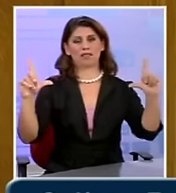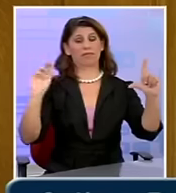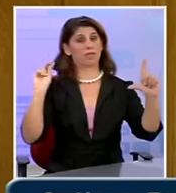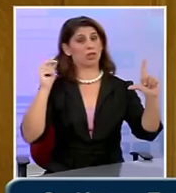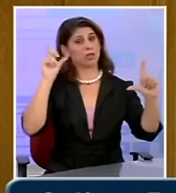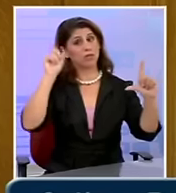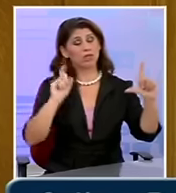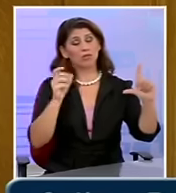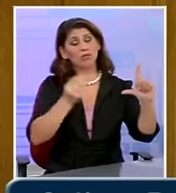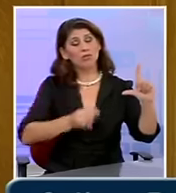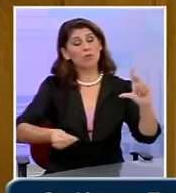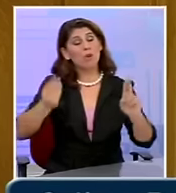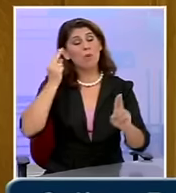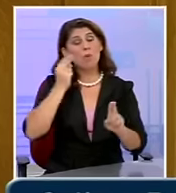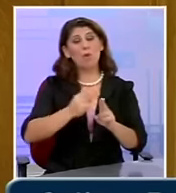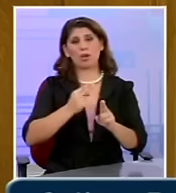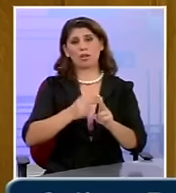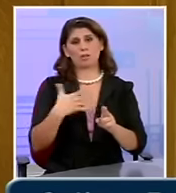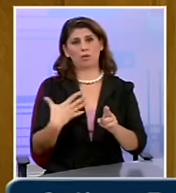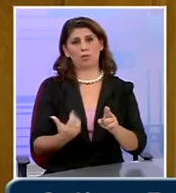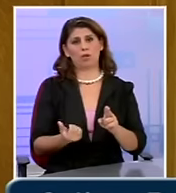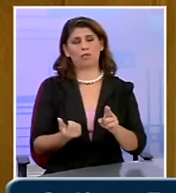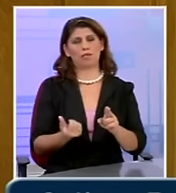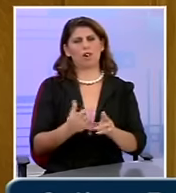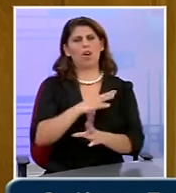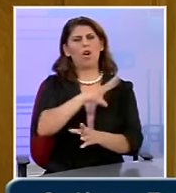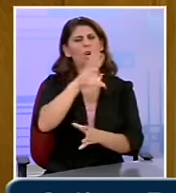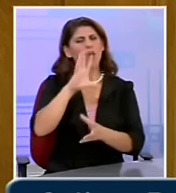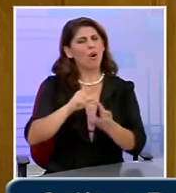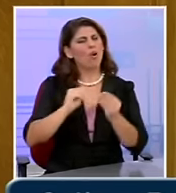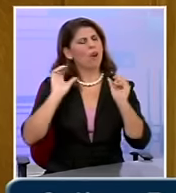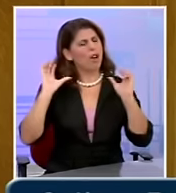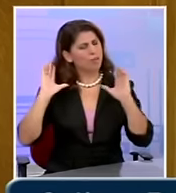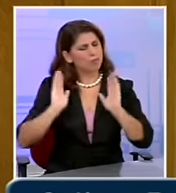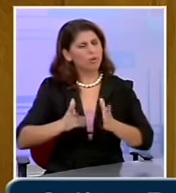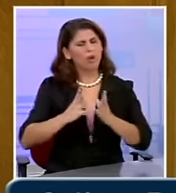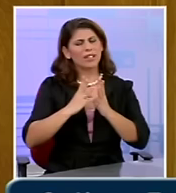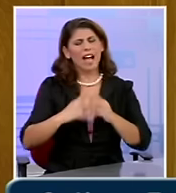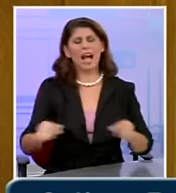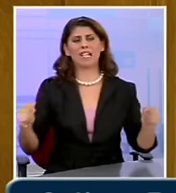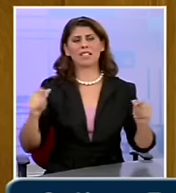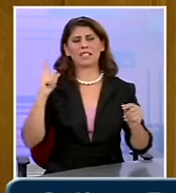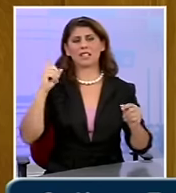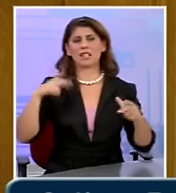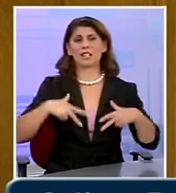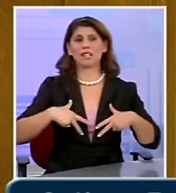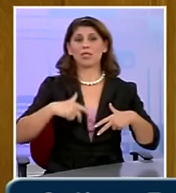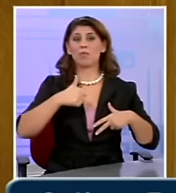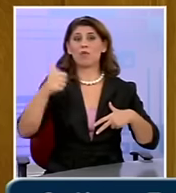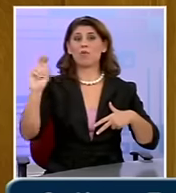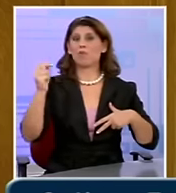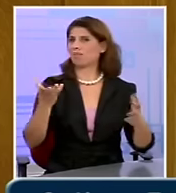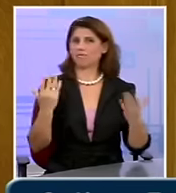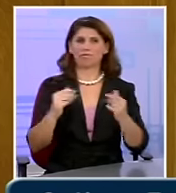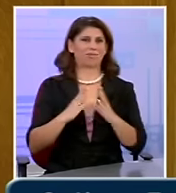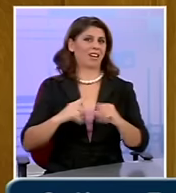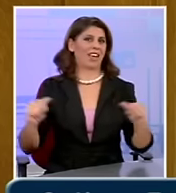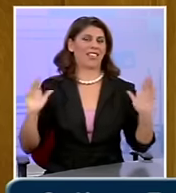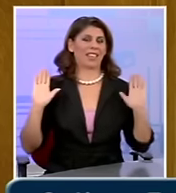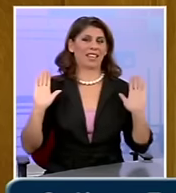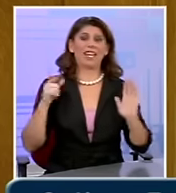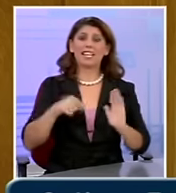το πιο πολύτιμο που έχουμε. Τα πάντα μπορεί να χάσει ένας λαός και μια χώρα εκτός από τον πολιτισμό του, γιατί